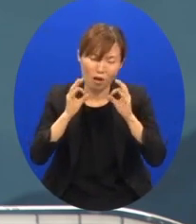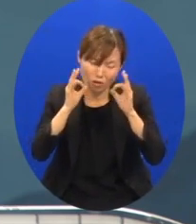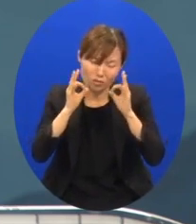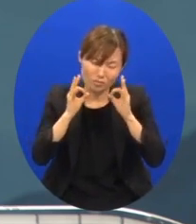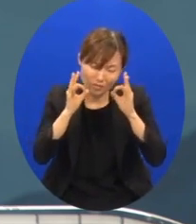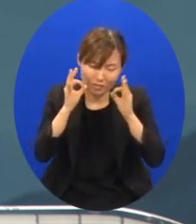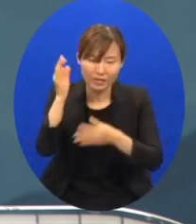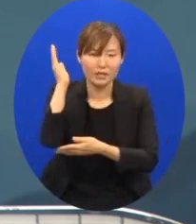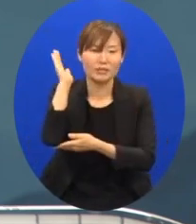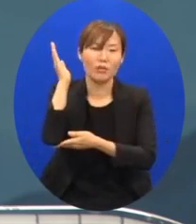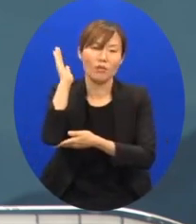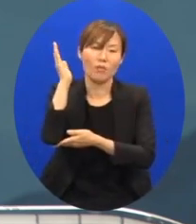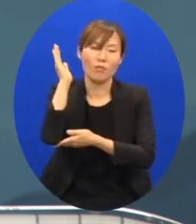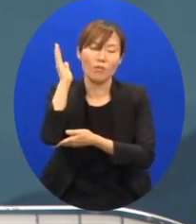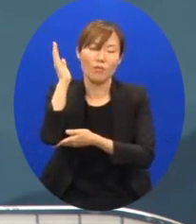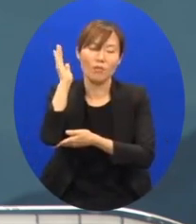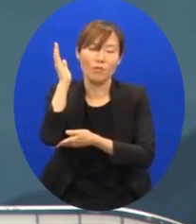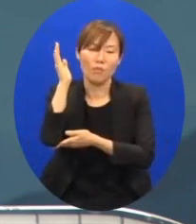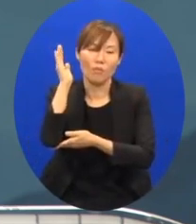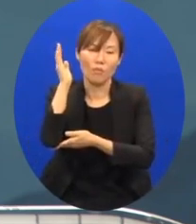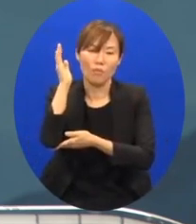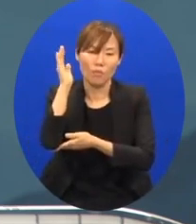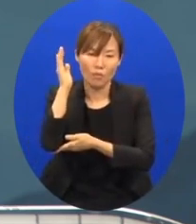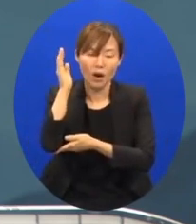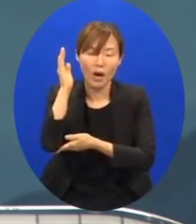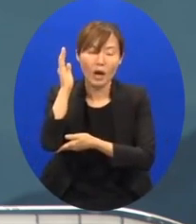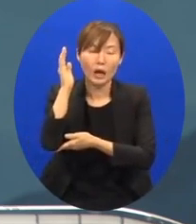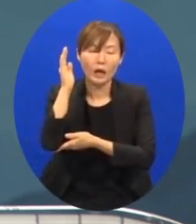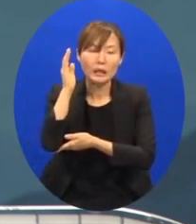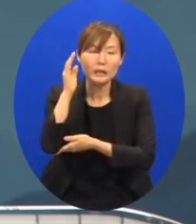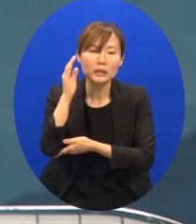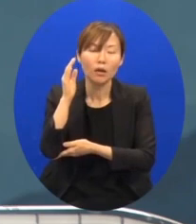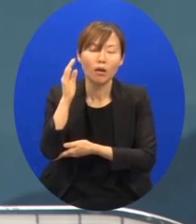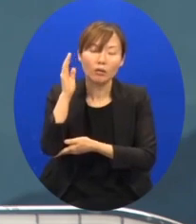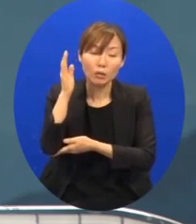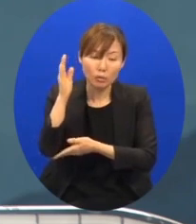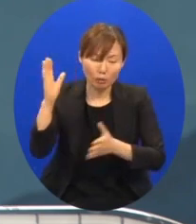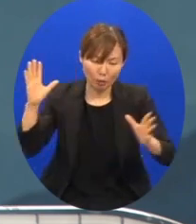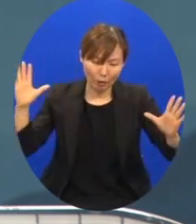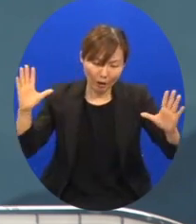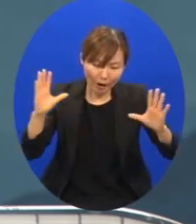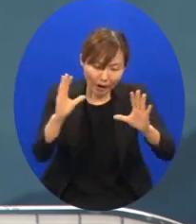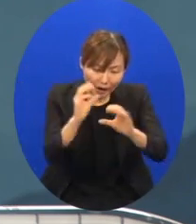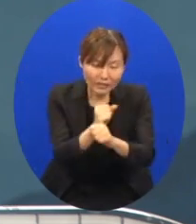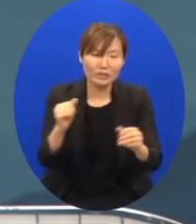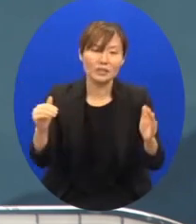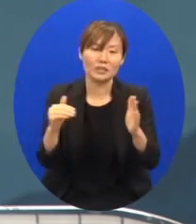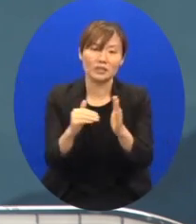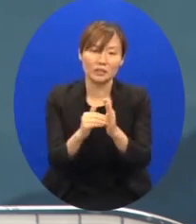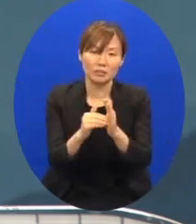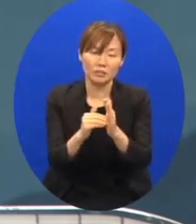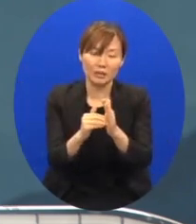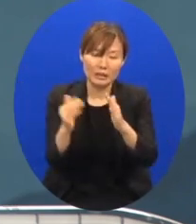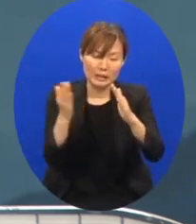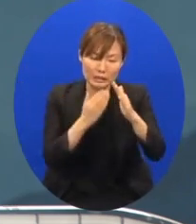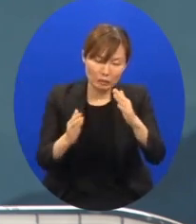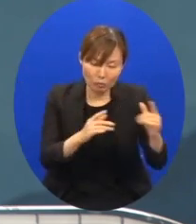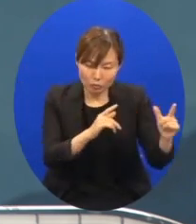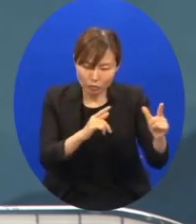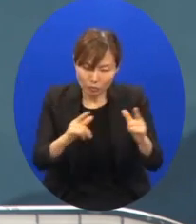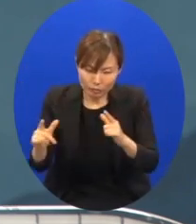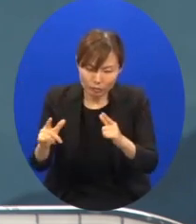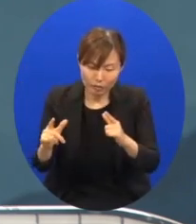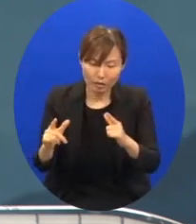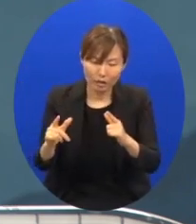끝나고 나면 허탈감이 밀려옵니다 성도들이 귀 만들고 없겠지 마음을 움직일 수